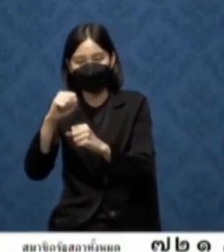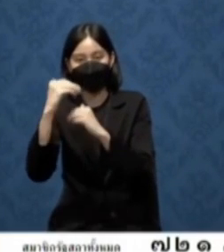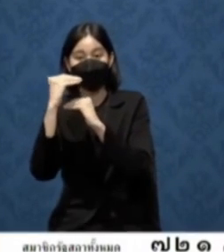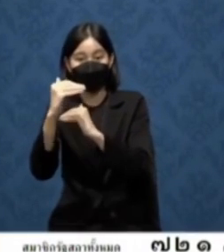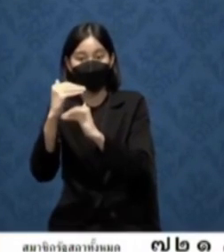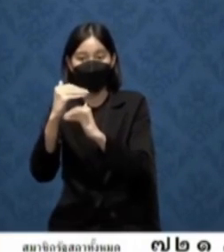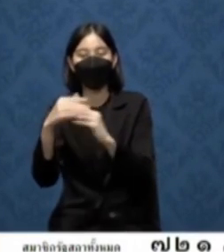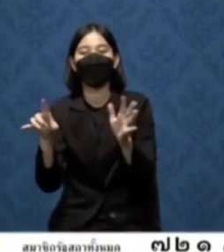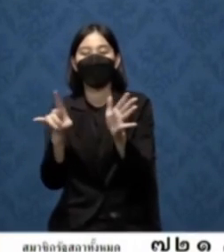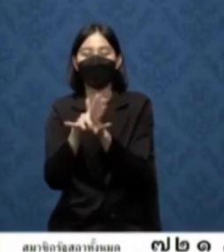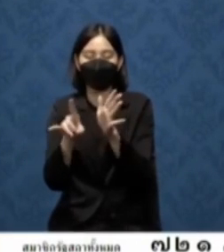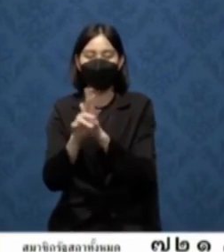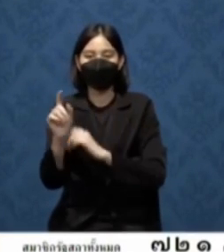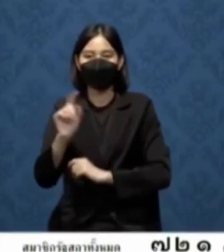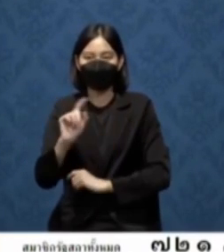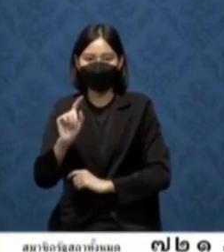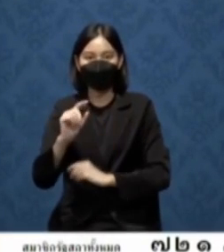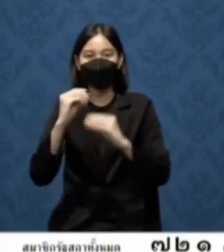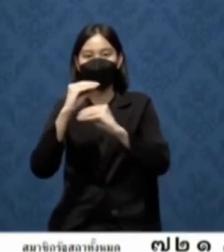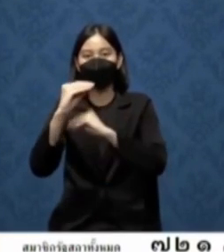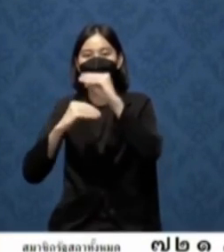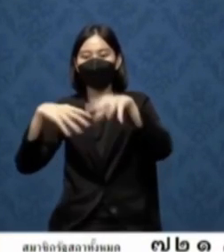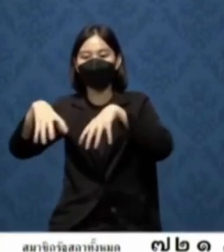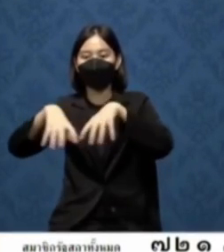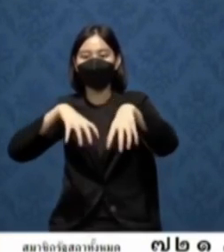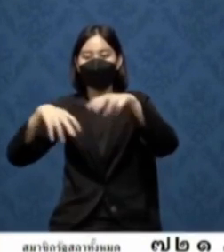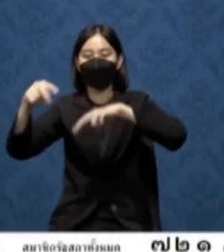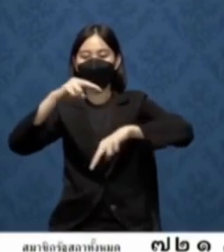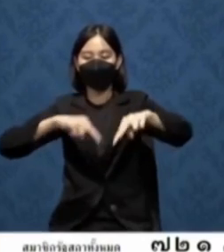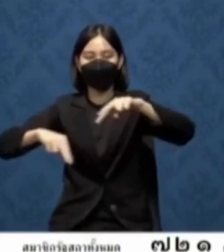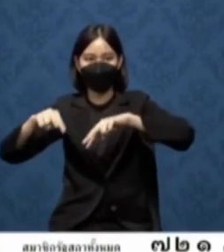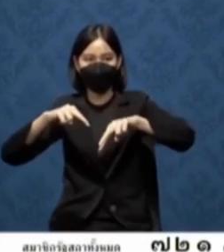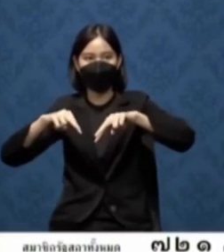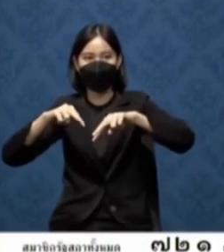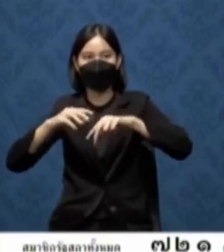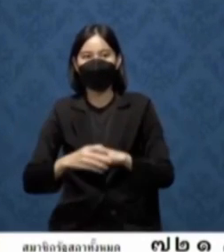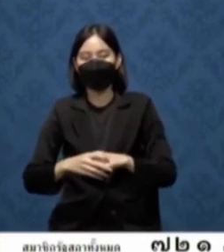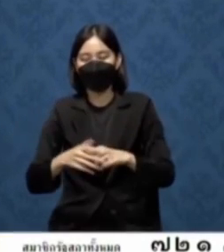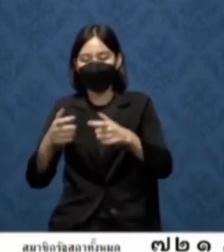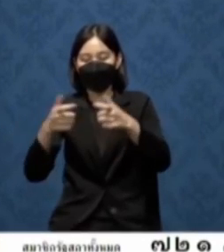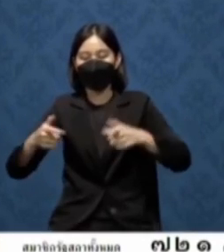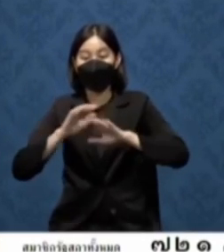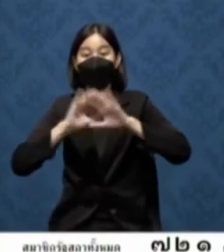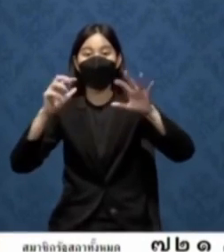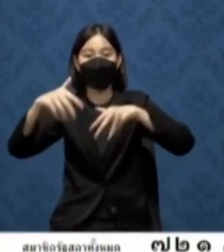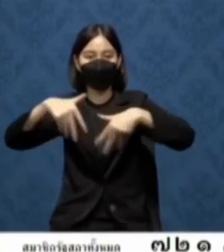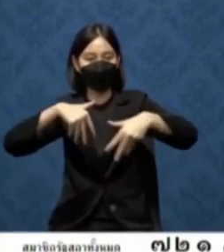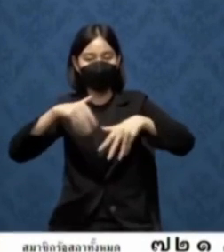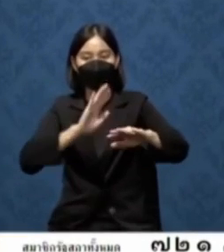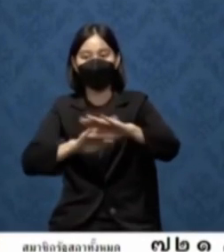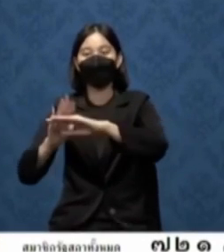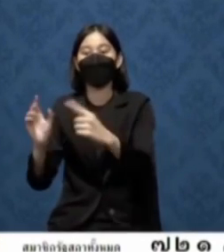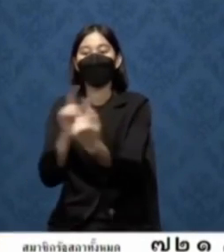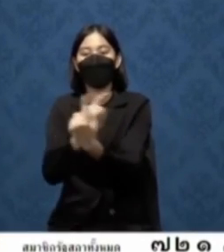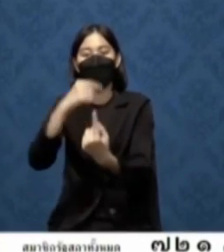ในด้านสุดท้ายของเนื้อหาครับในด้านโครงสร้างการบริหารการปกครองร่างปลดล็อกท้องถิ่นเราชักชวนให้สังคมไทยมาตั้งคำ